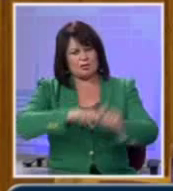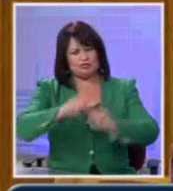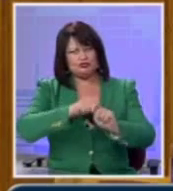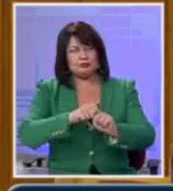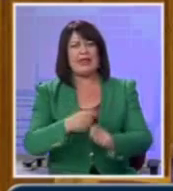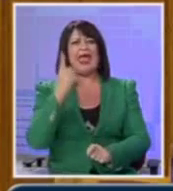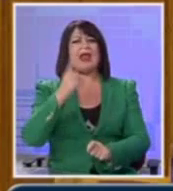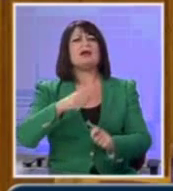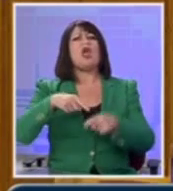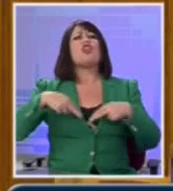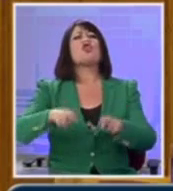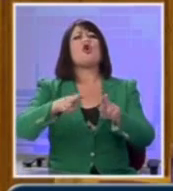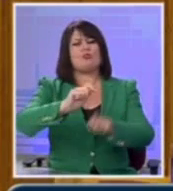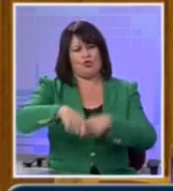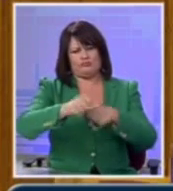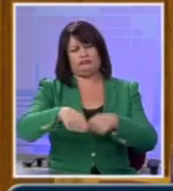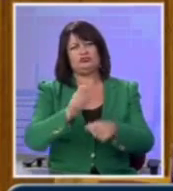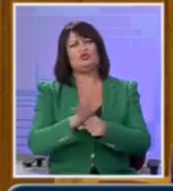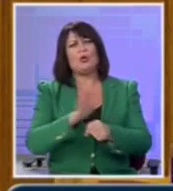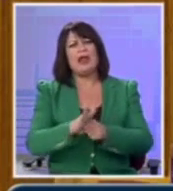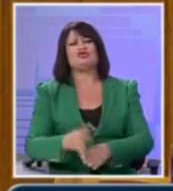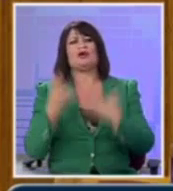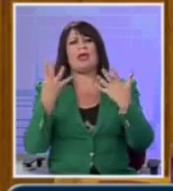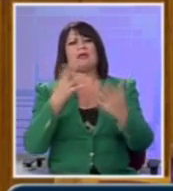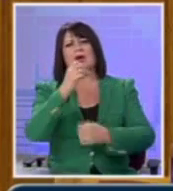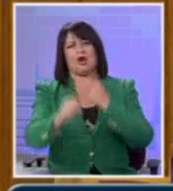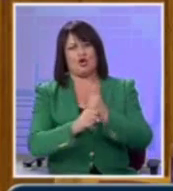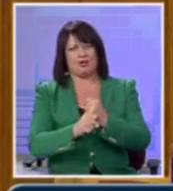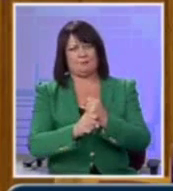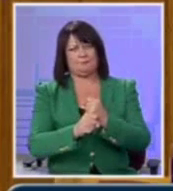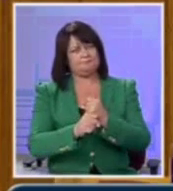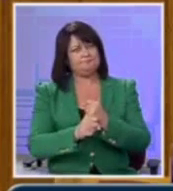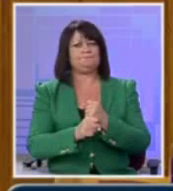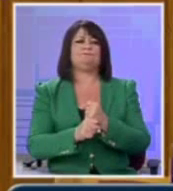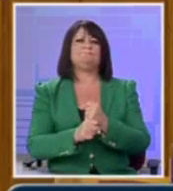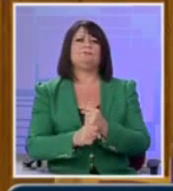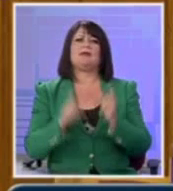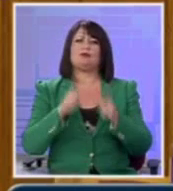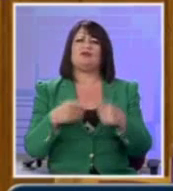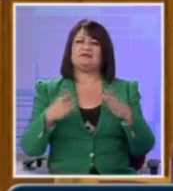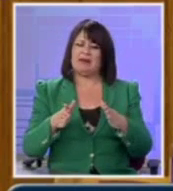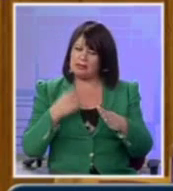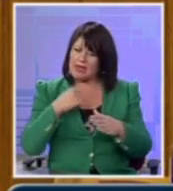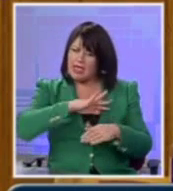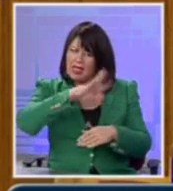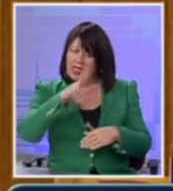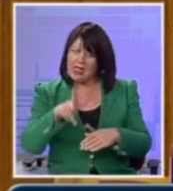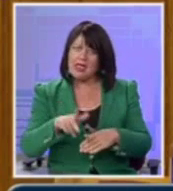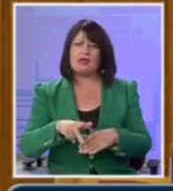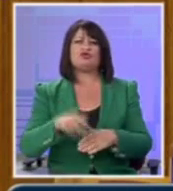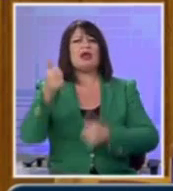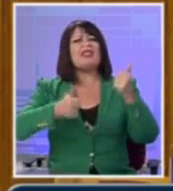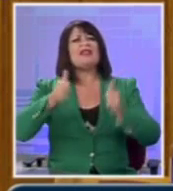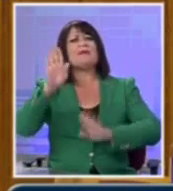έργο δοποιίας απαιτούνται κατ' ελάχιστο 9 χρόνια από τη στιγμή απόφασης υλοποίησης του μέχρι τη δημοπράτησή